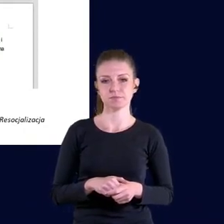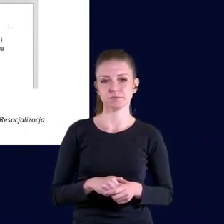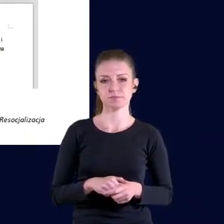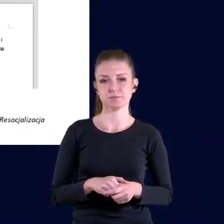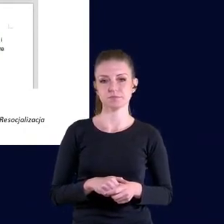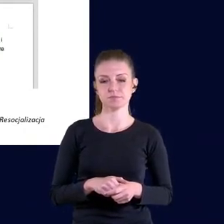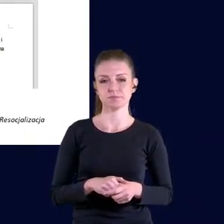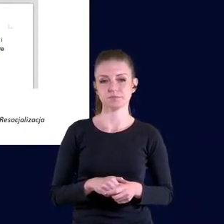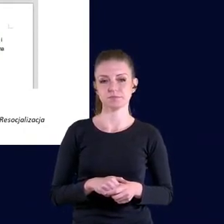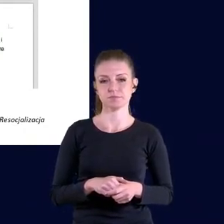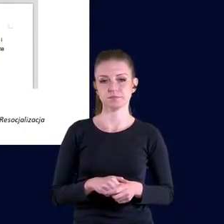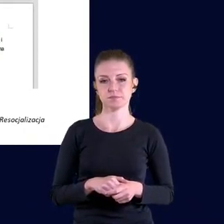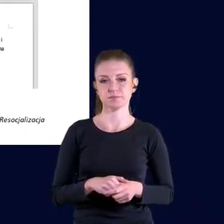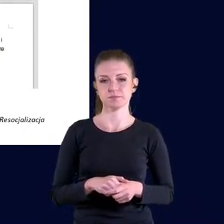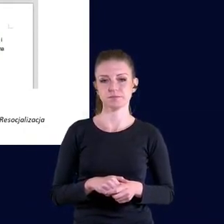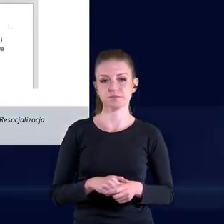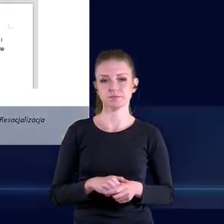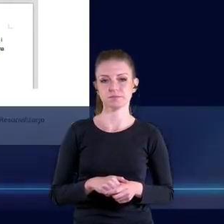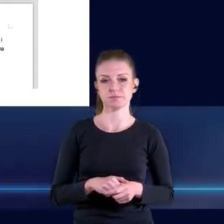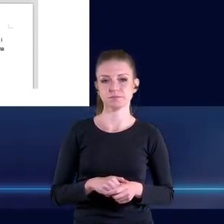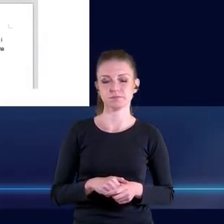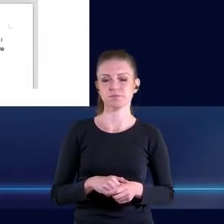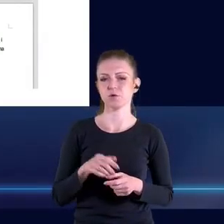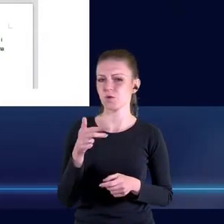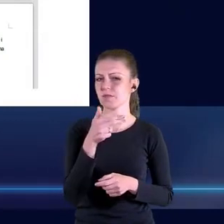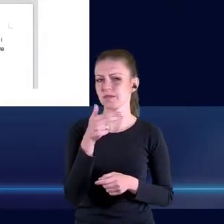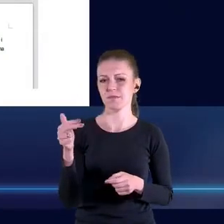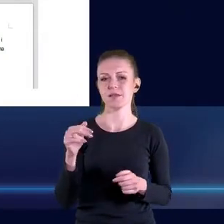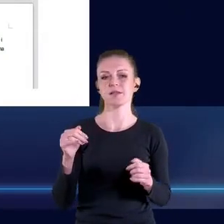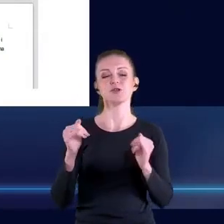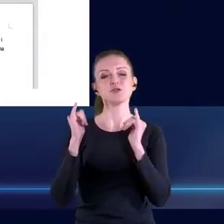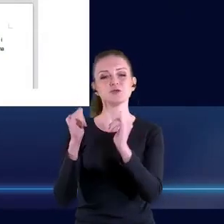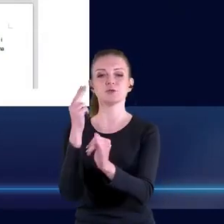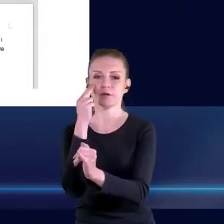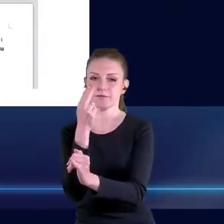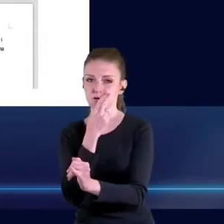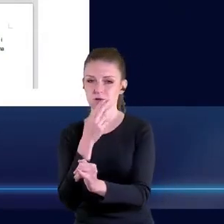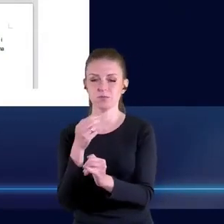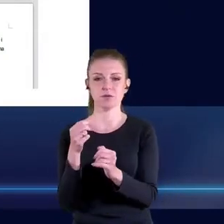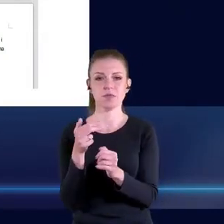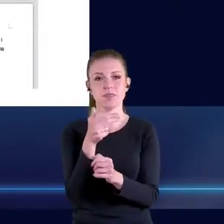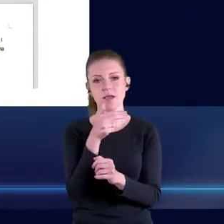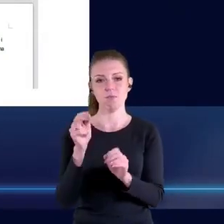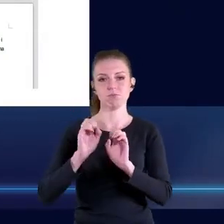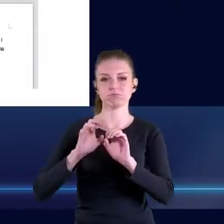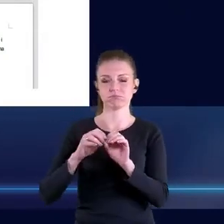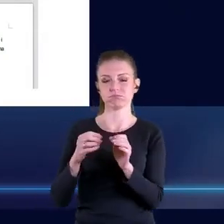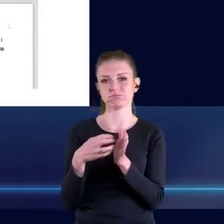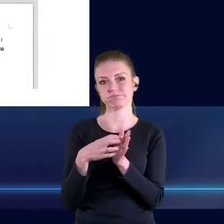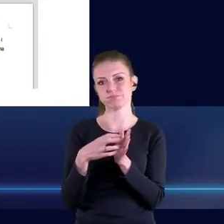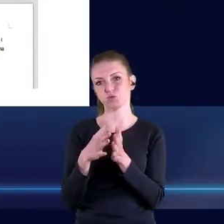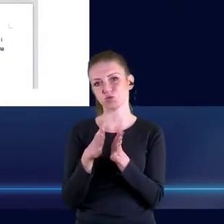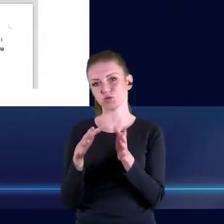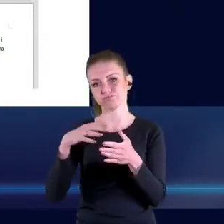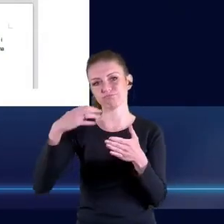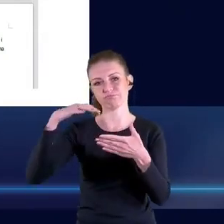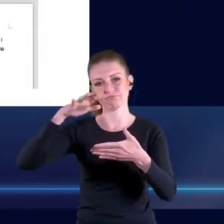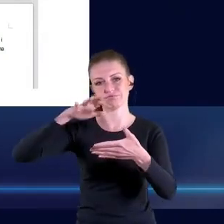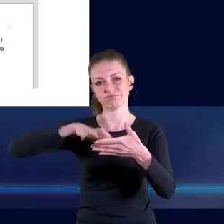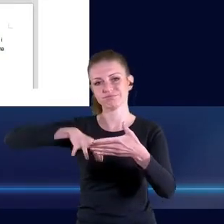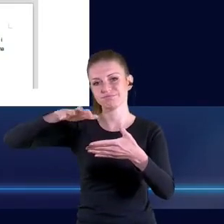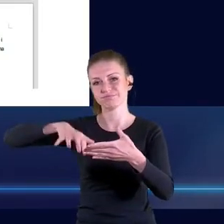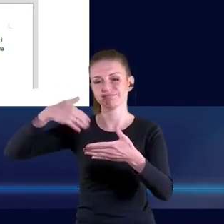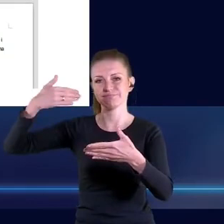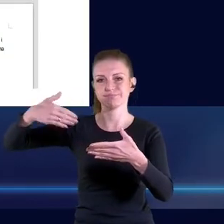wzroku to to jest temat bardzo szeroki natomiast no to co pierwsze nam pewnie